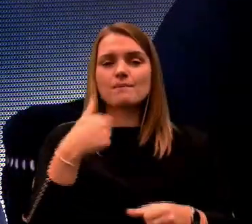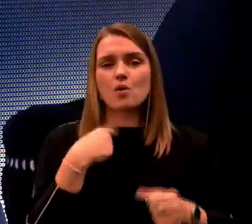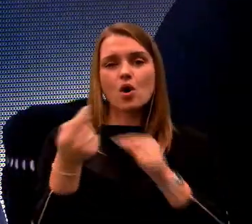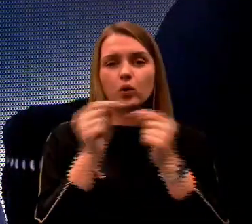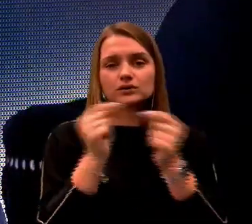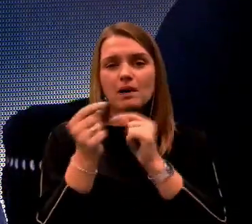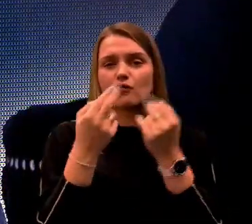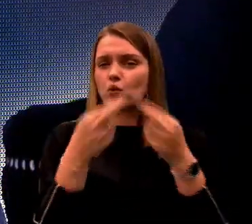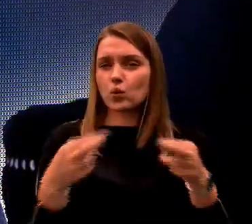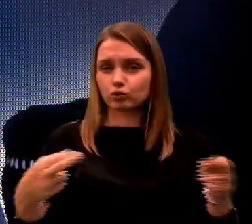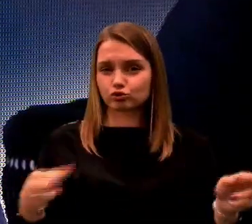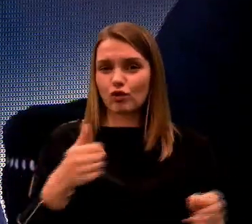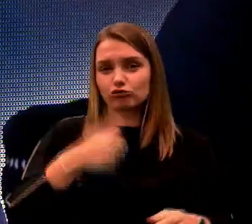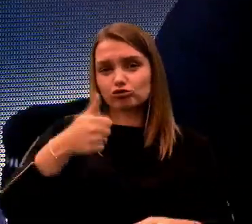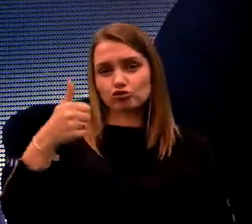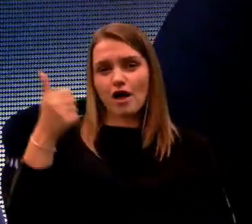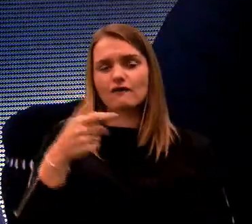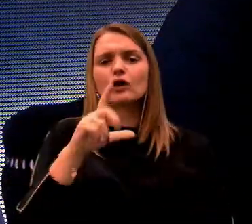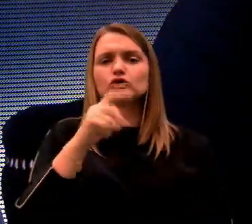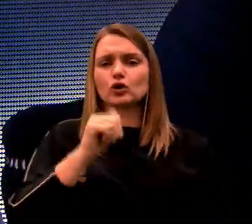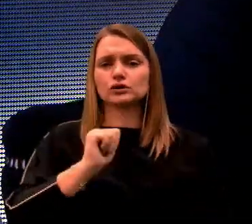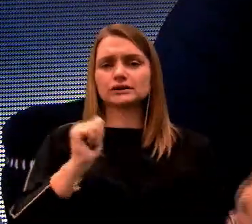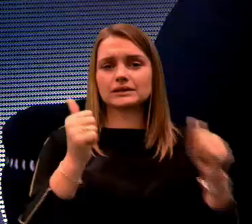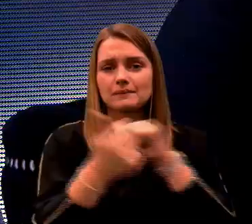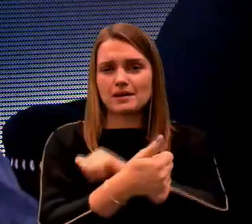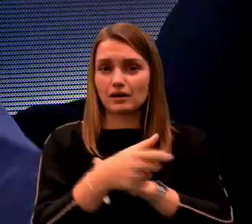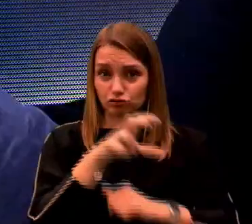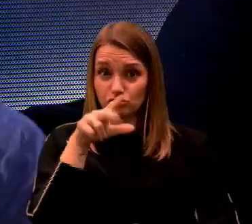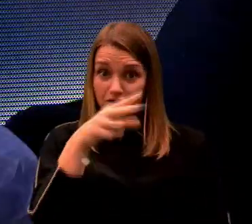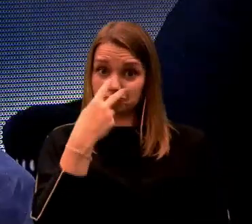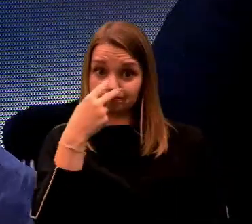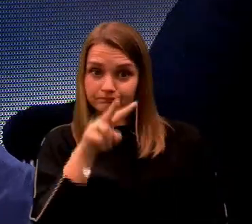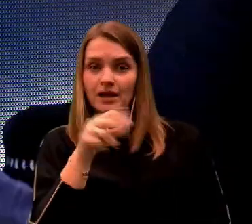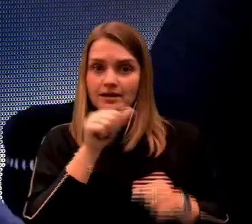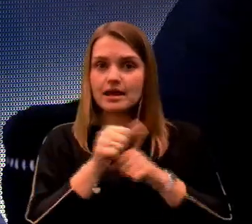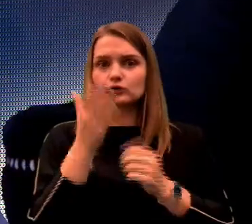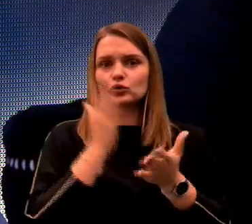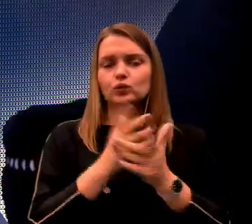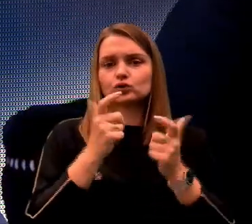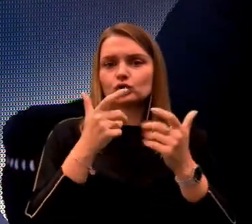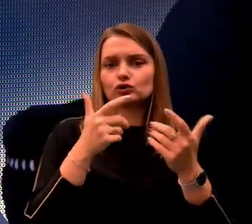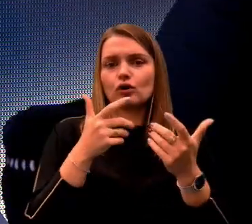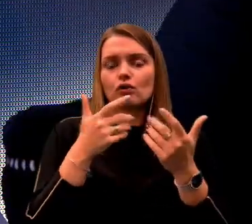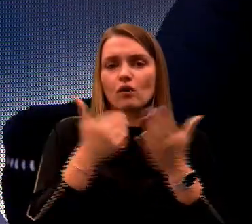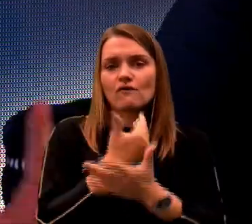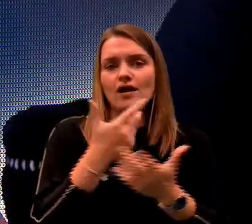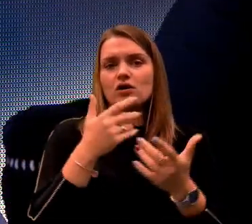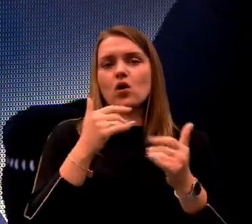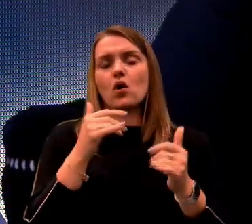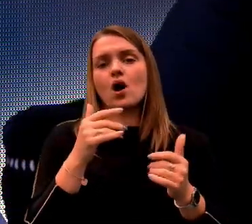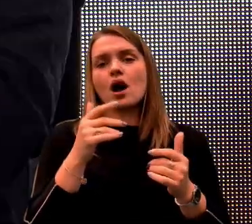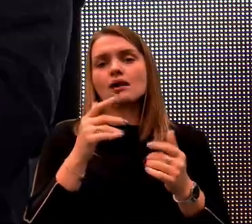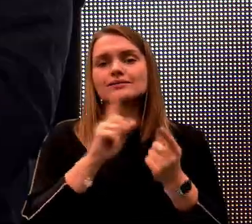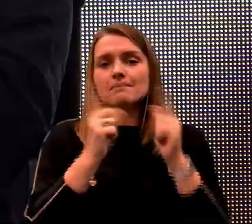w podejściu do zarządzania? Znaczy, czy widzisz jakąś zmianę, czy widzisz jakiś trend, czy właśnie idziemy w